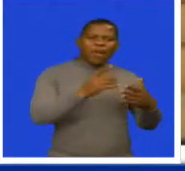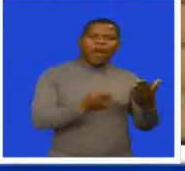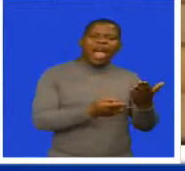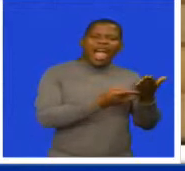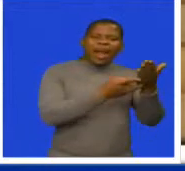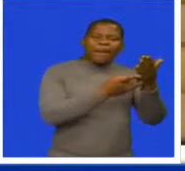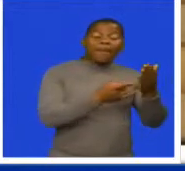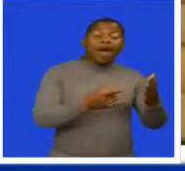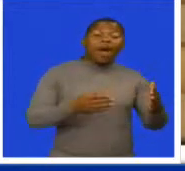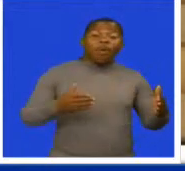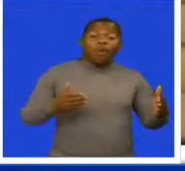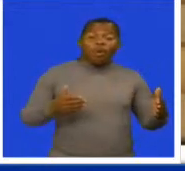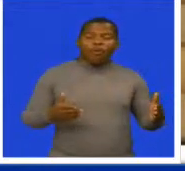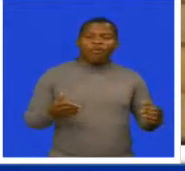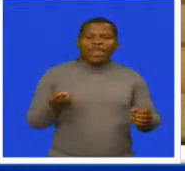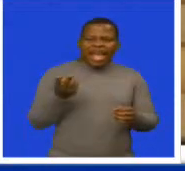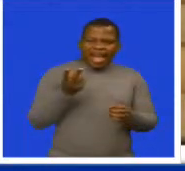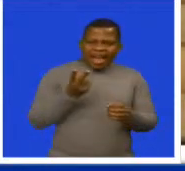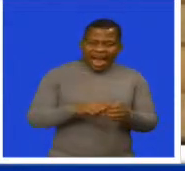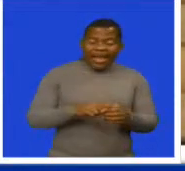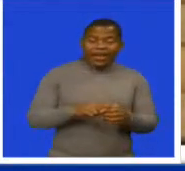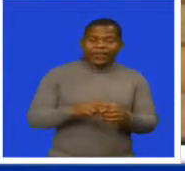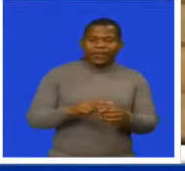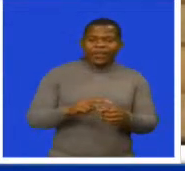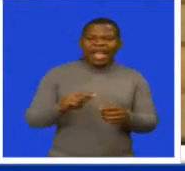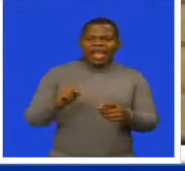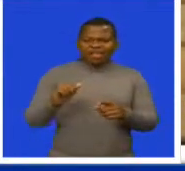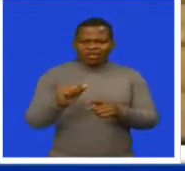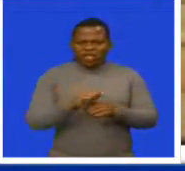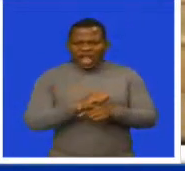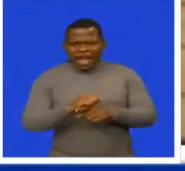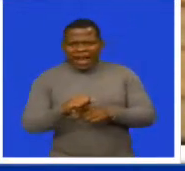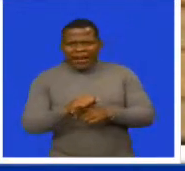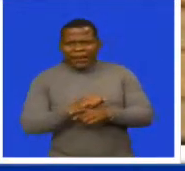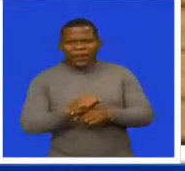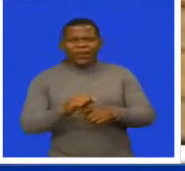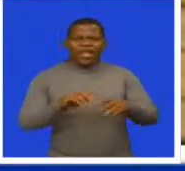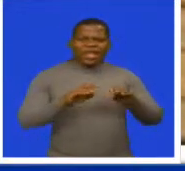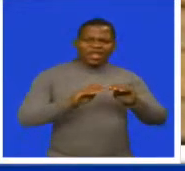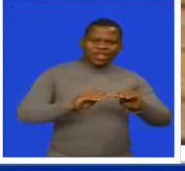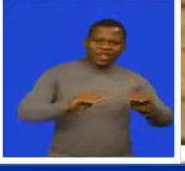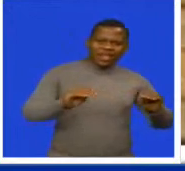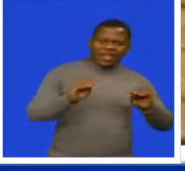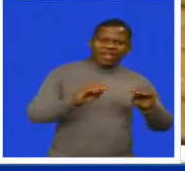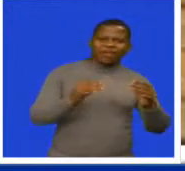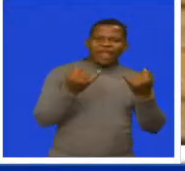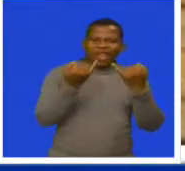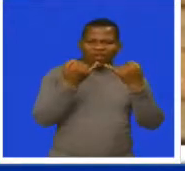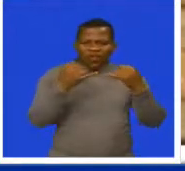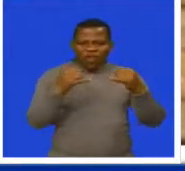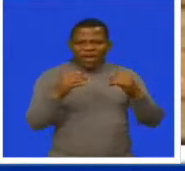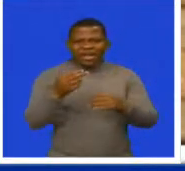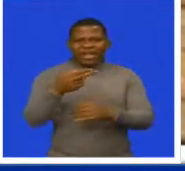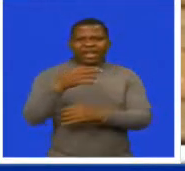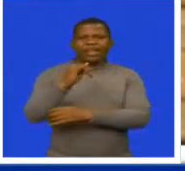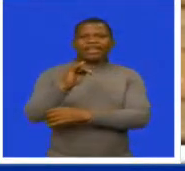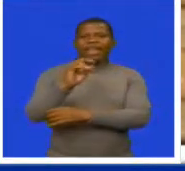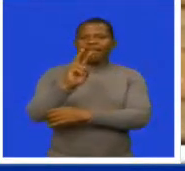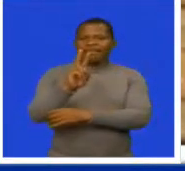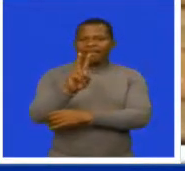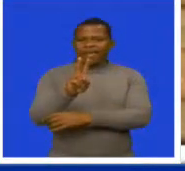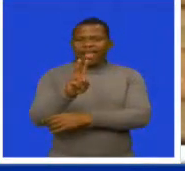Kusifundzisa mhlambe sibe nema trainings ekusihlomisa ngete HIV ngete COVID so ema officers